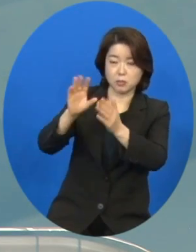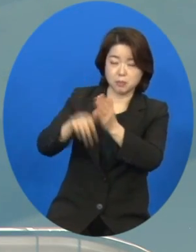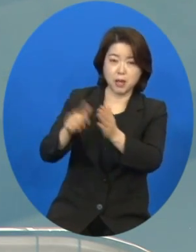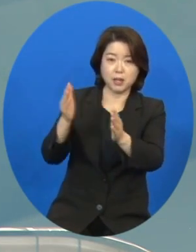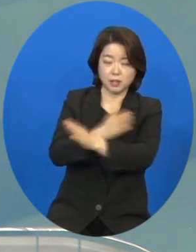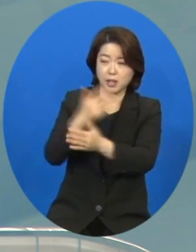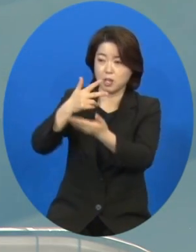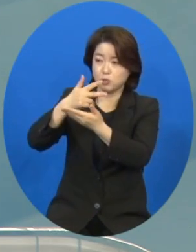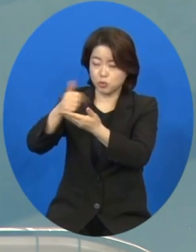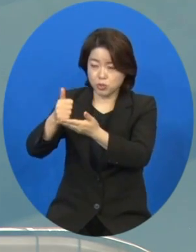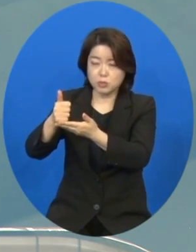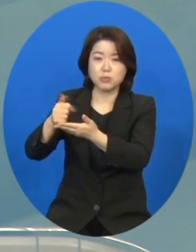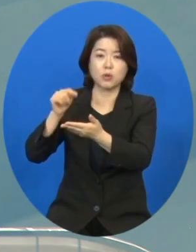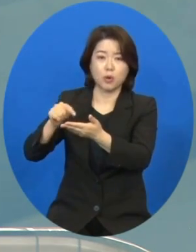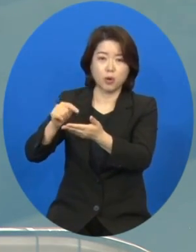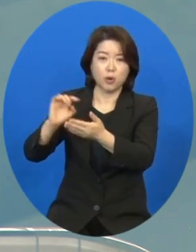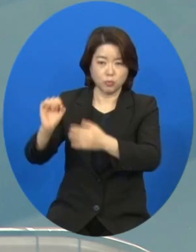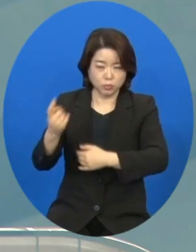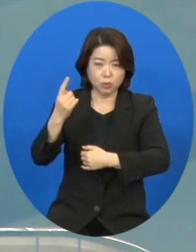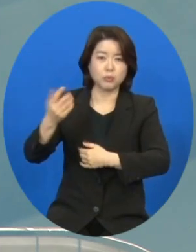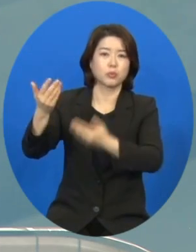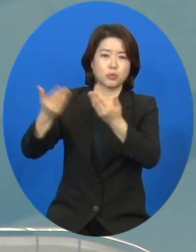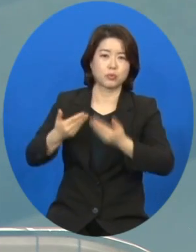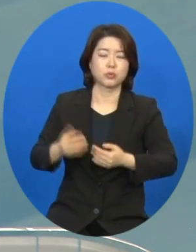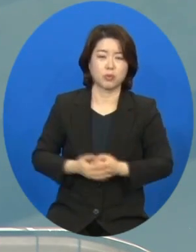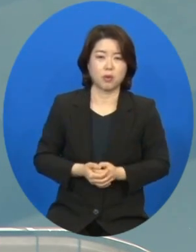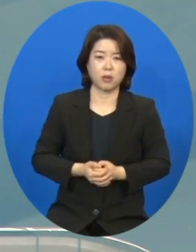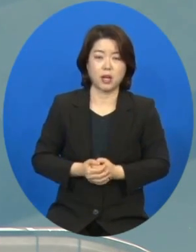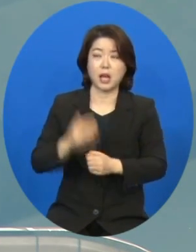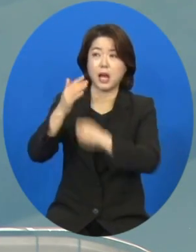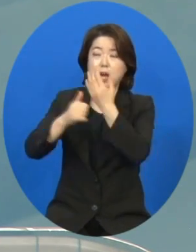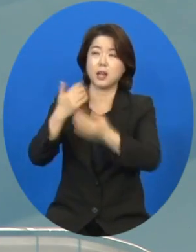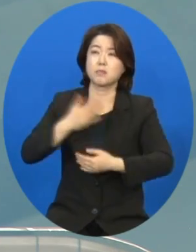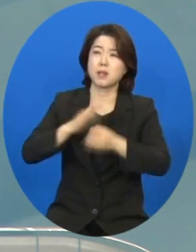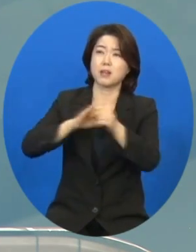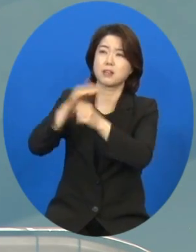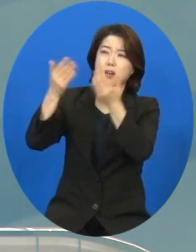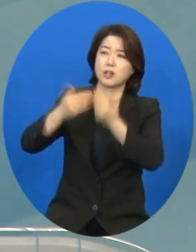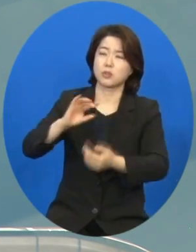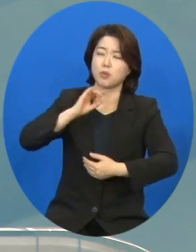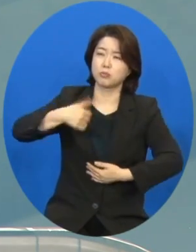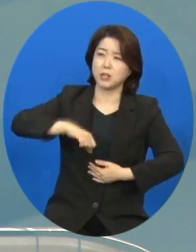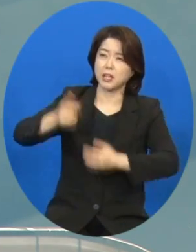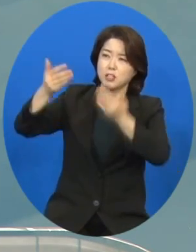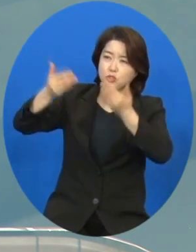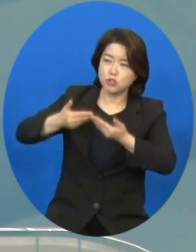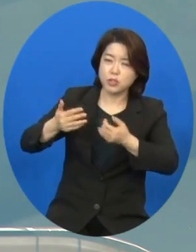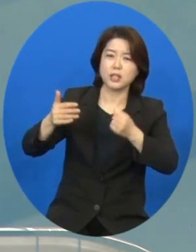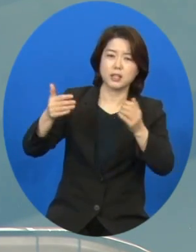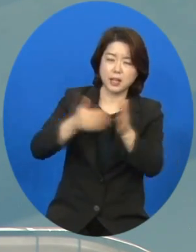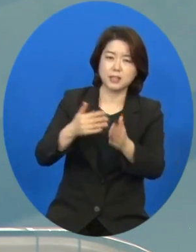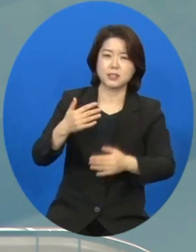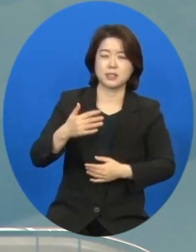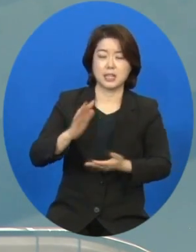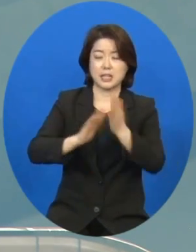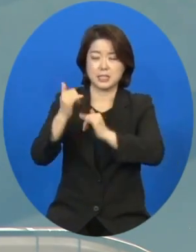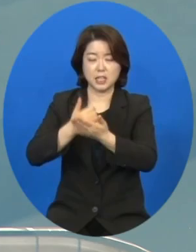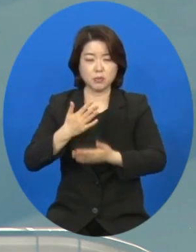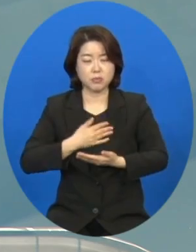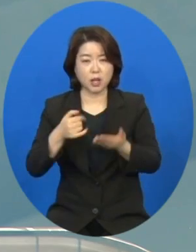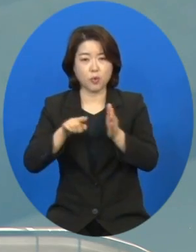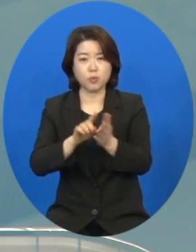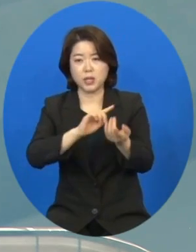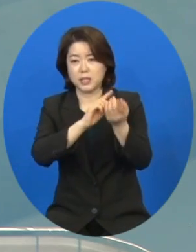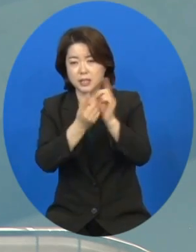거예요. 하나님 나 사랑하시고 독생자를 주시기까지 예수님 나 위에 대신 죽으시고